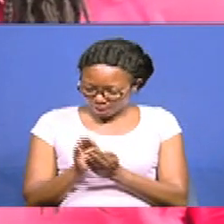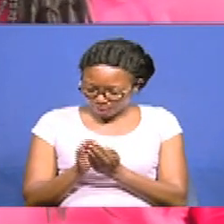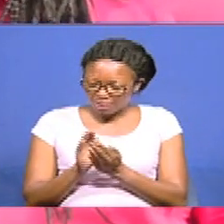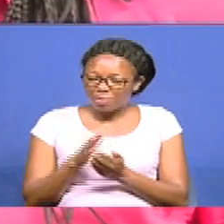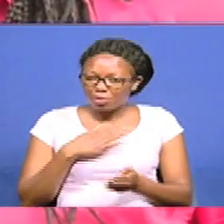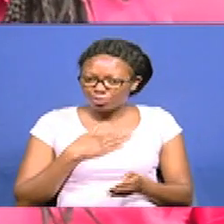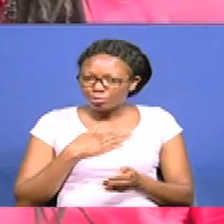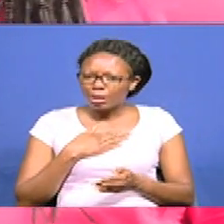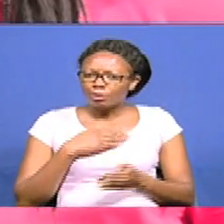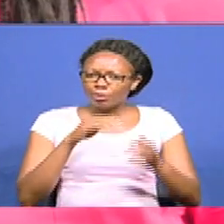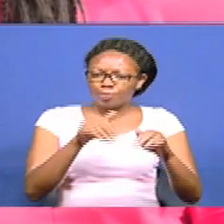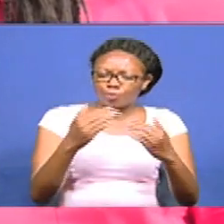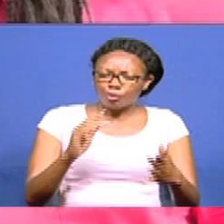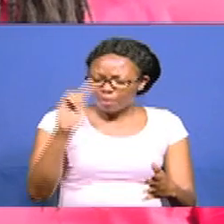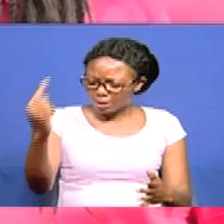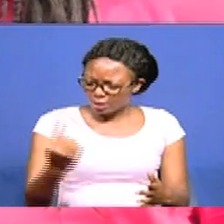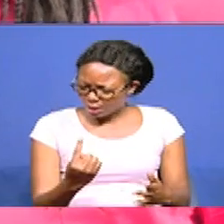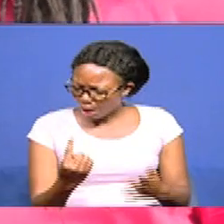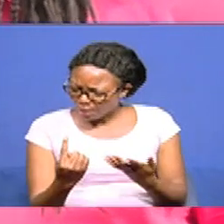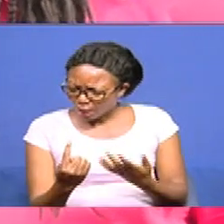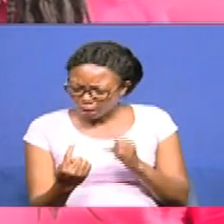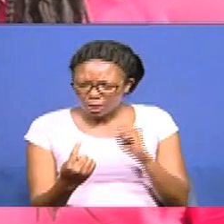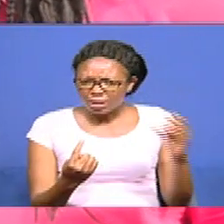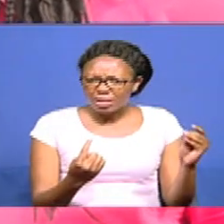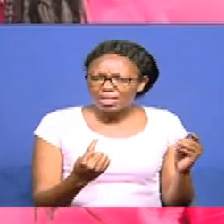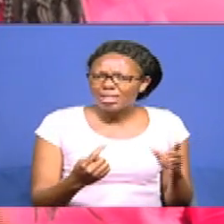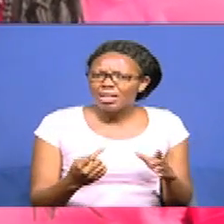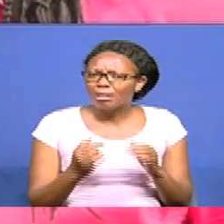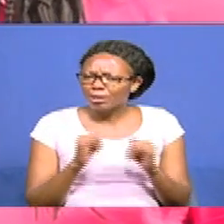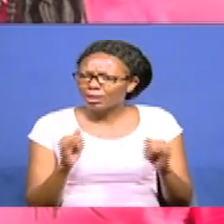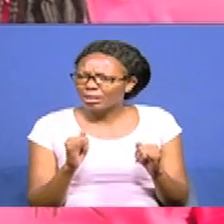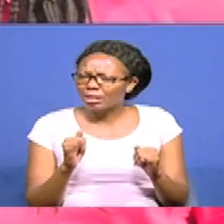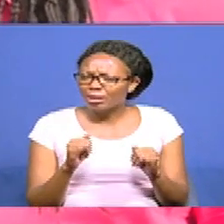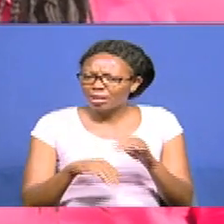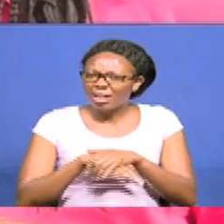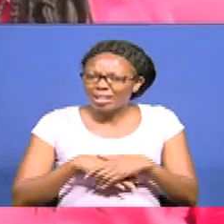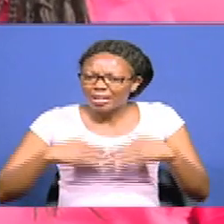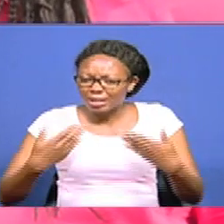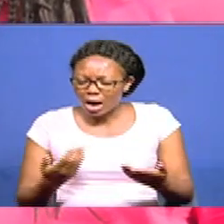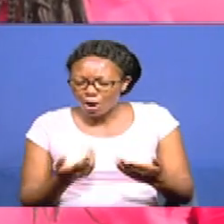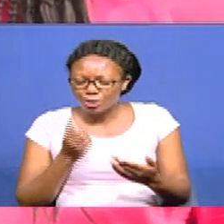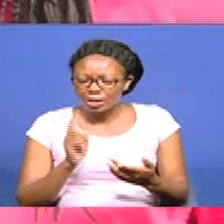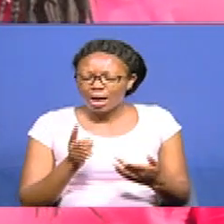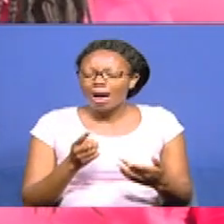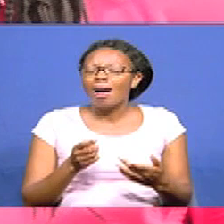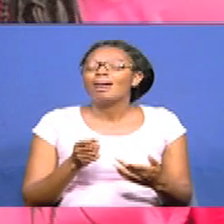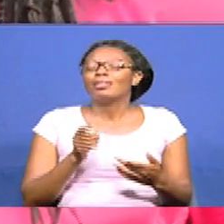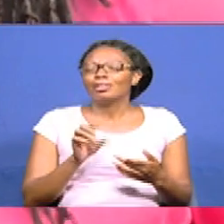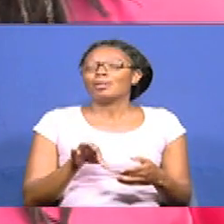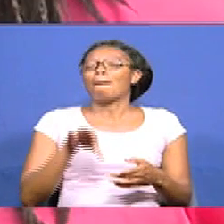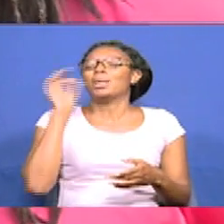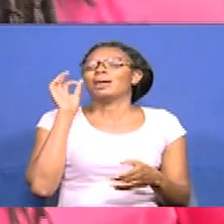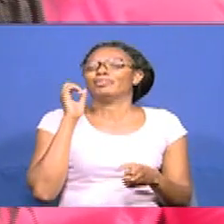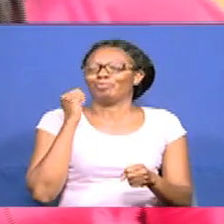wakija wananiuliza, "Oh, umetoa wapi? Unaweza kuniwekea?" Kutoka hapo nikaona niche. Nikaona tunaweza kufanya hii kazi na tusaidie